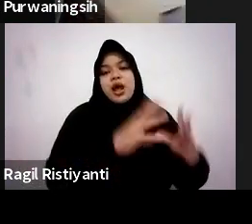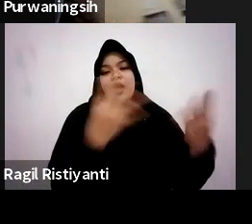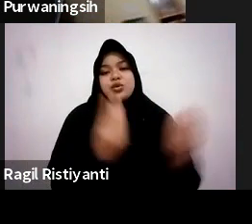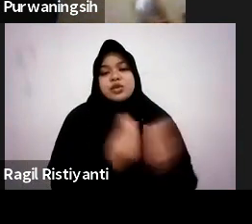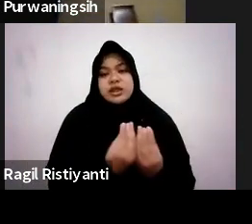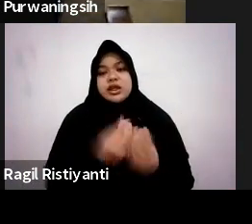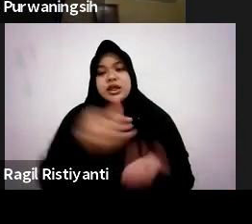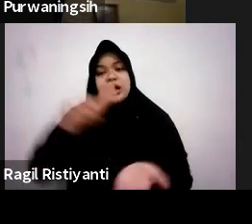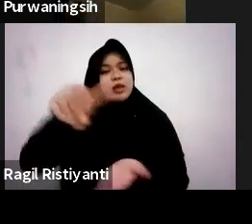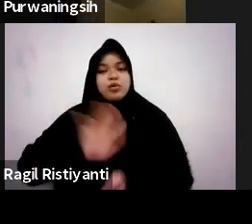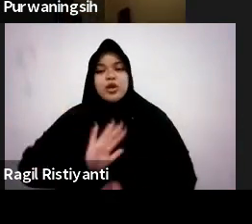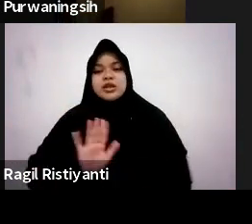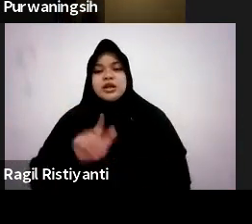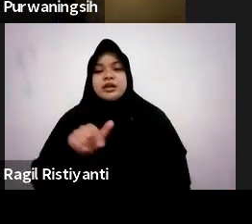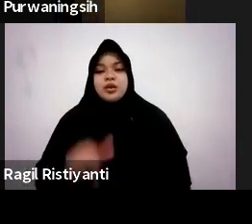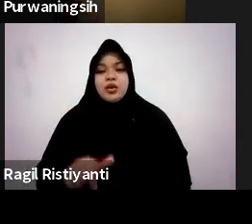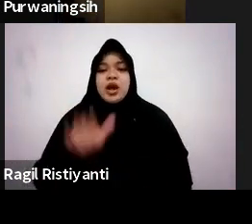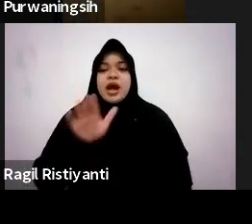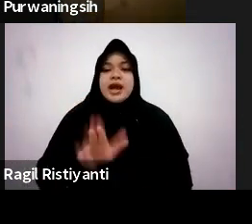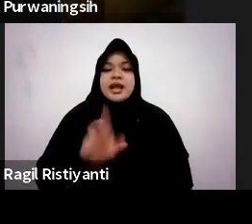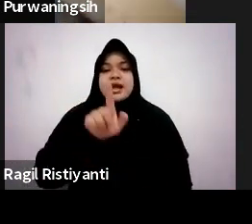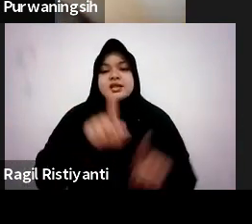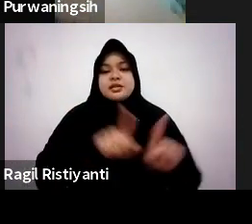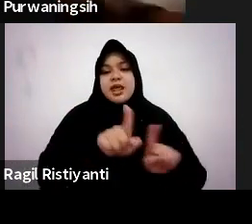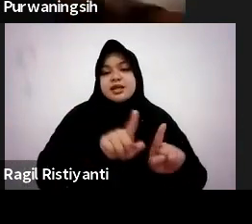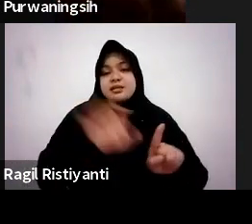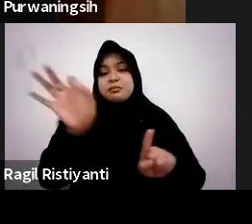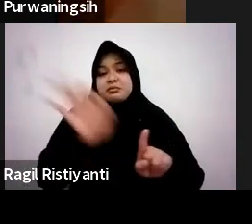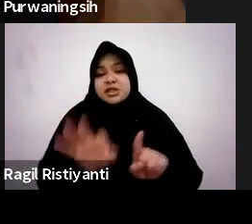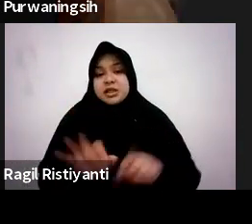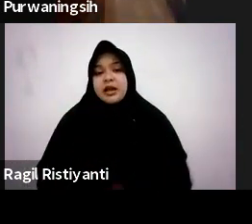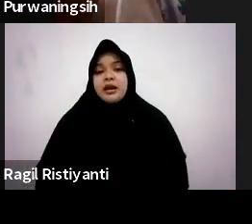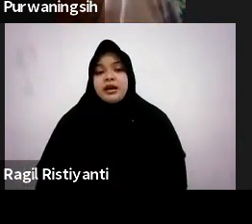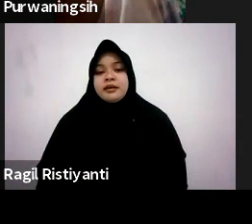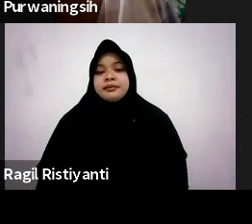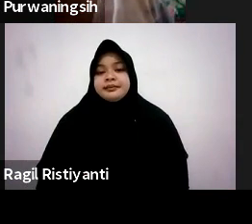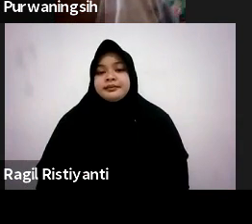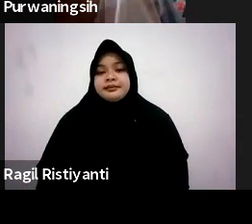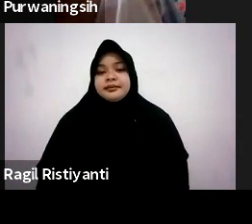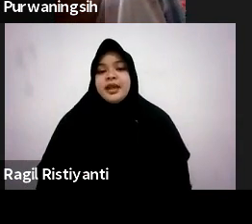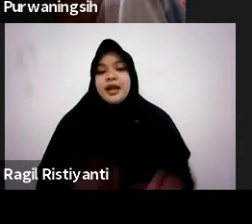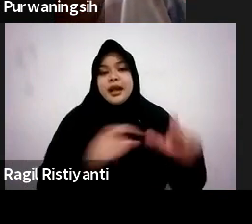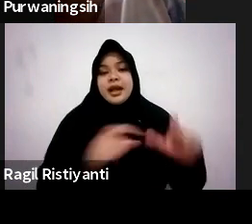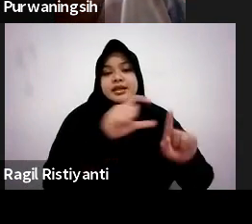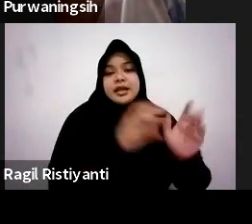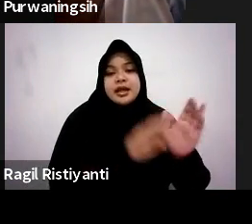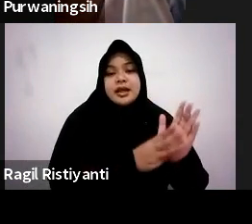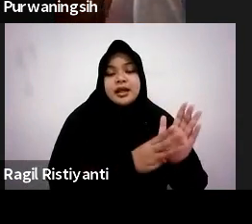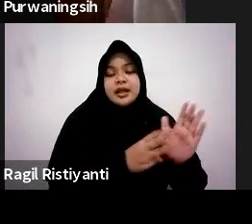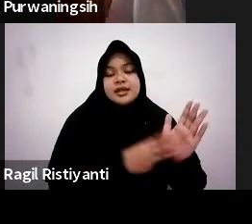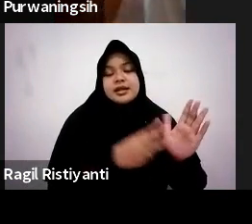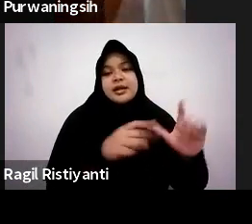saya characters hanya sebelas persen SD SMP SMA SMK Sebagai